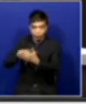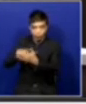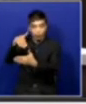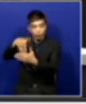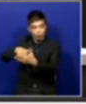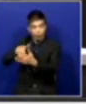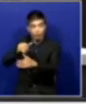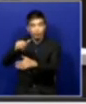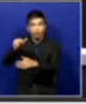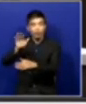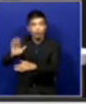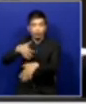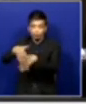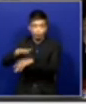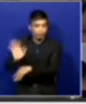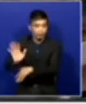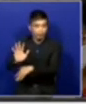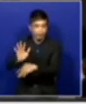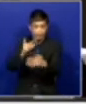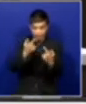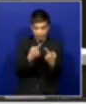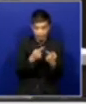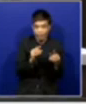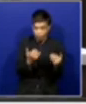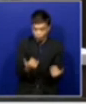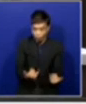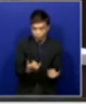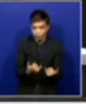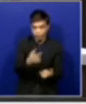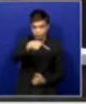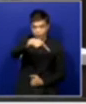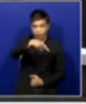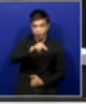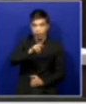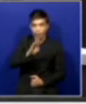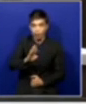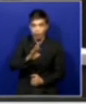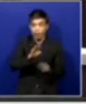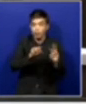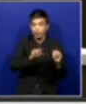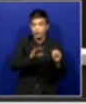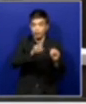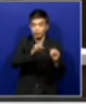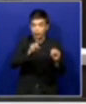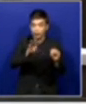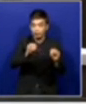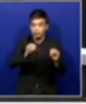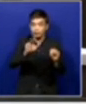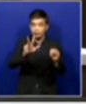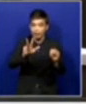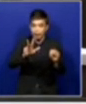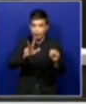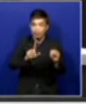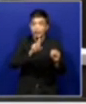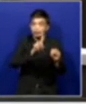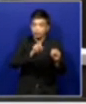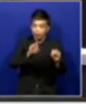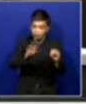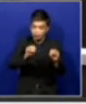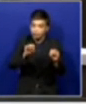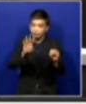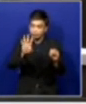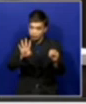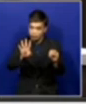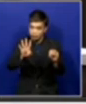สำหรับการพิจารณาร่างพระราชบัญญัตินี้นะครับเราอาศัยรัฐธรรมนูญมาตรา143และรัฐธรรมนูญมาตรา144พิจารณ